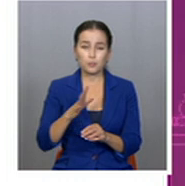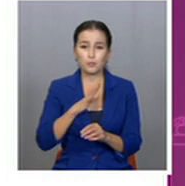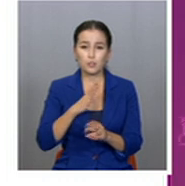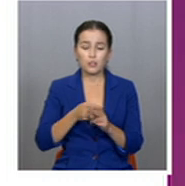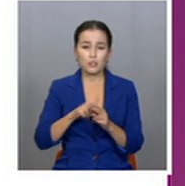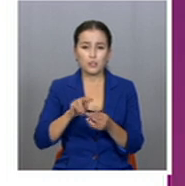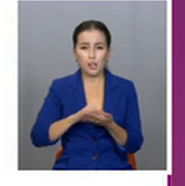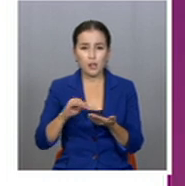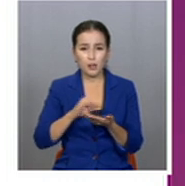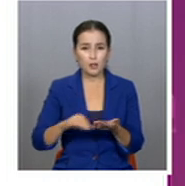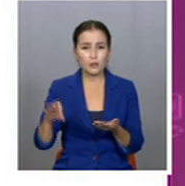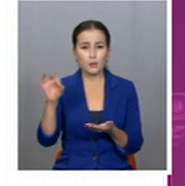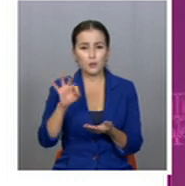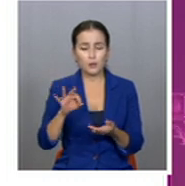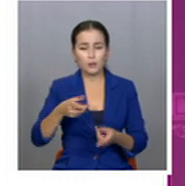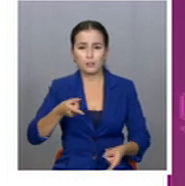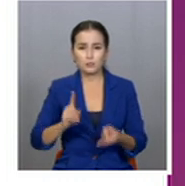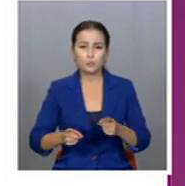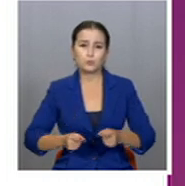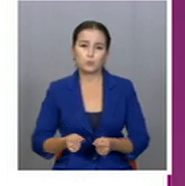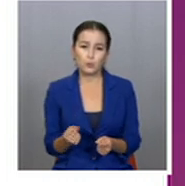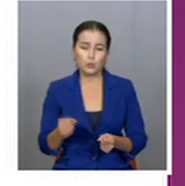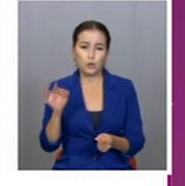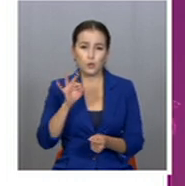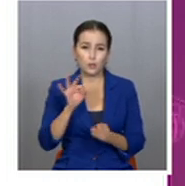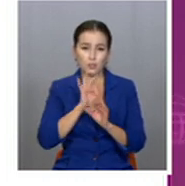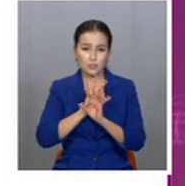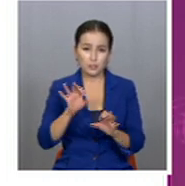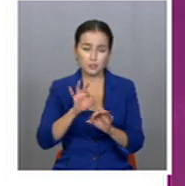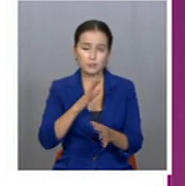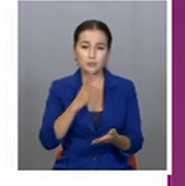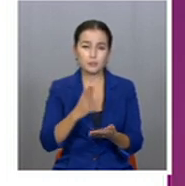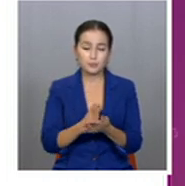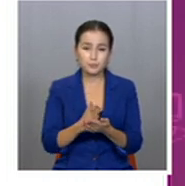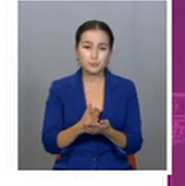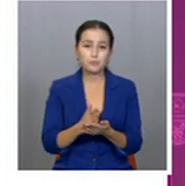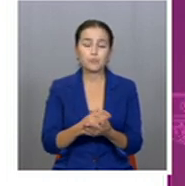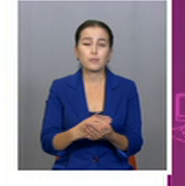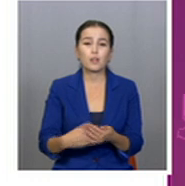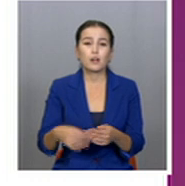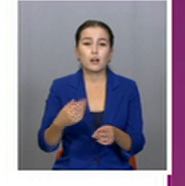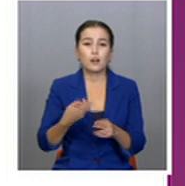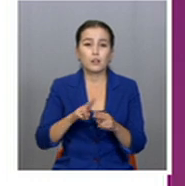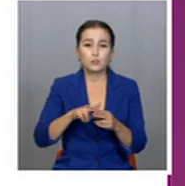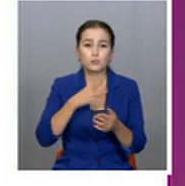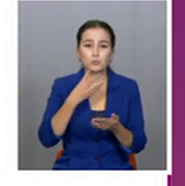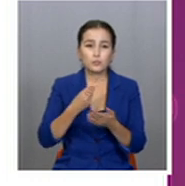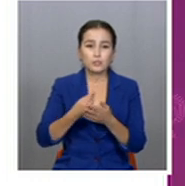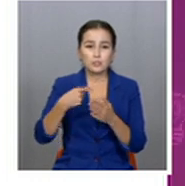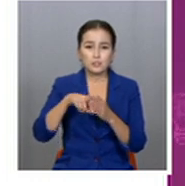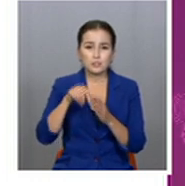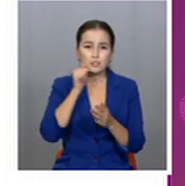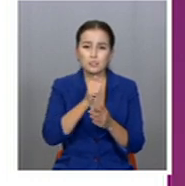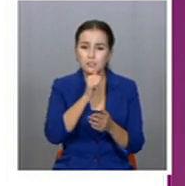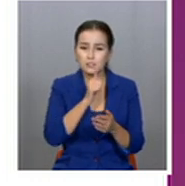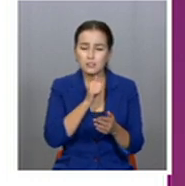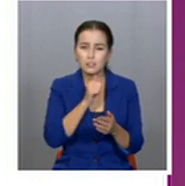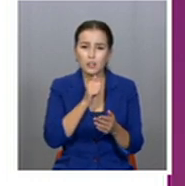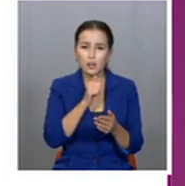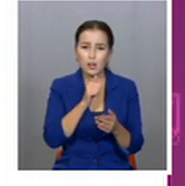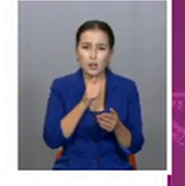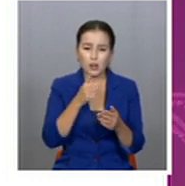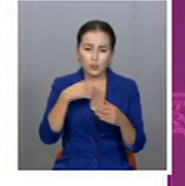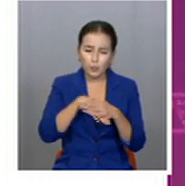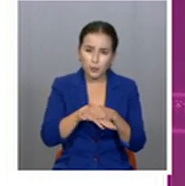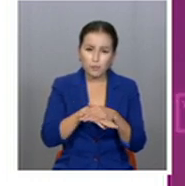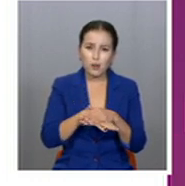келе, адал достыққа үндейді. Автор дос көңілін шындағы қоймаға, алтын сарайға теңейді.